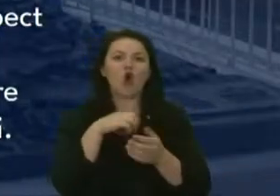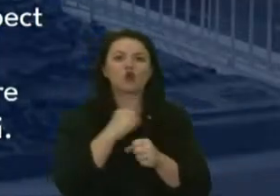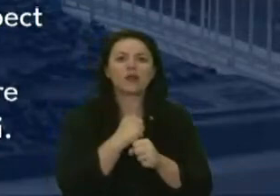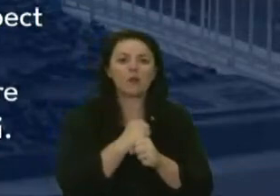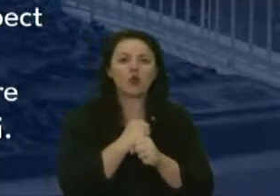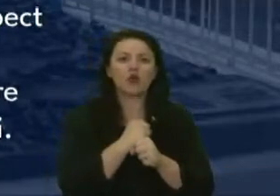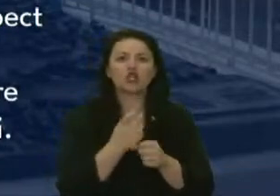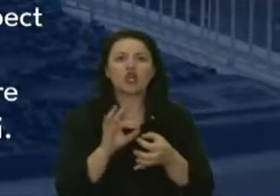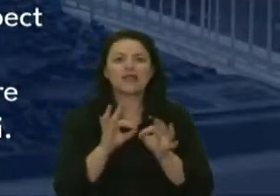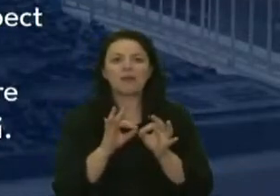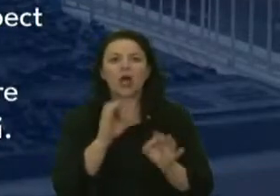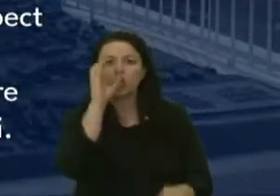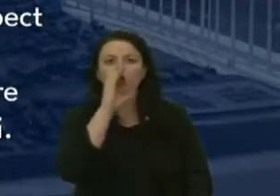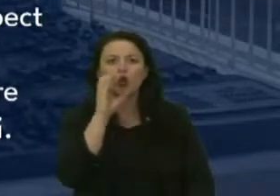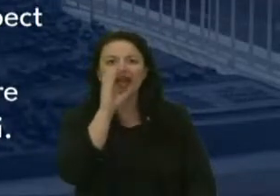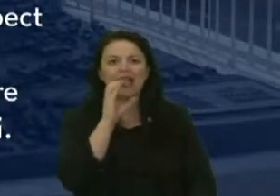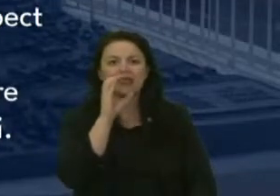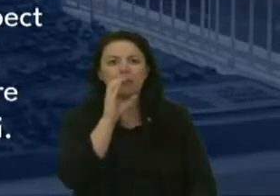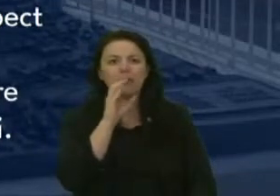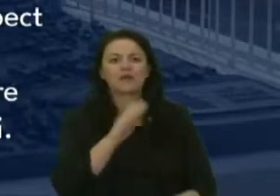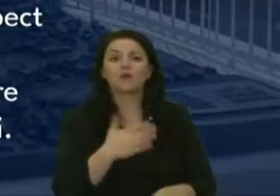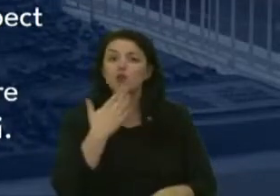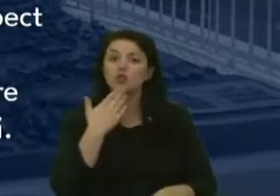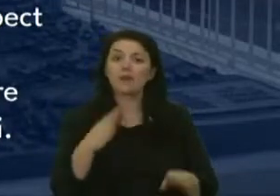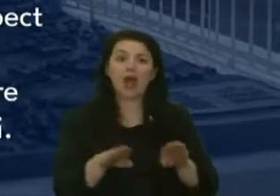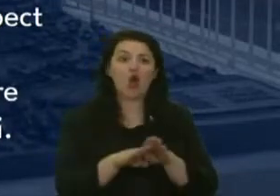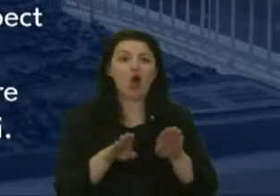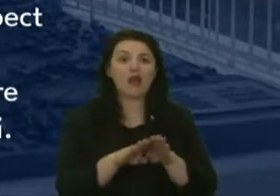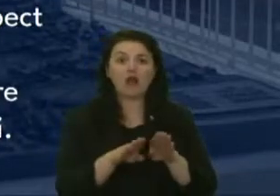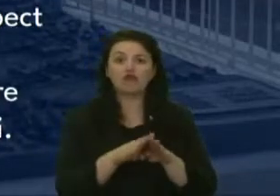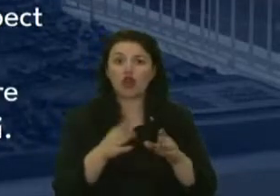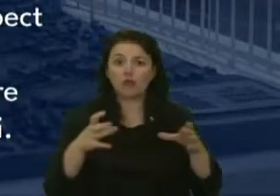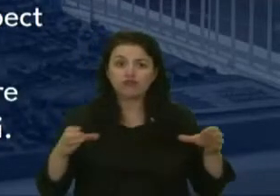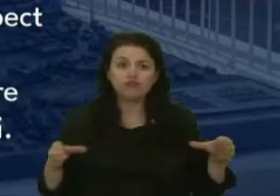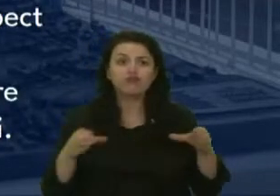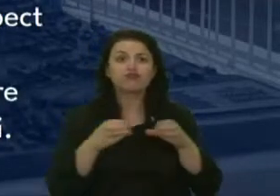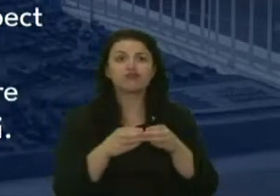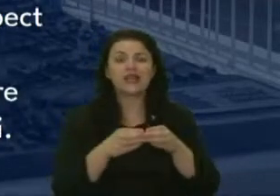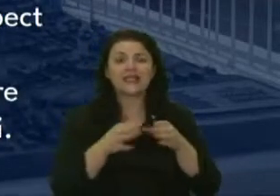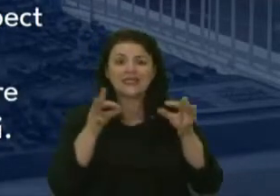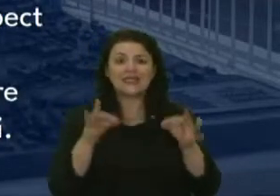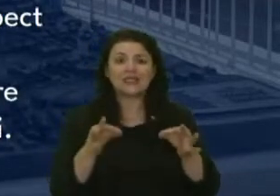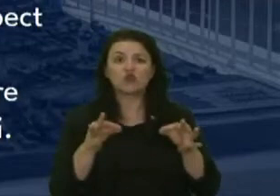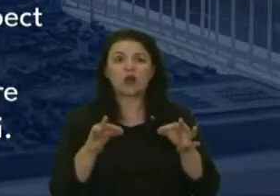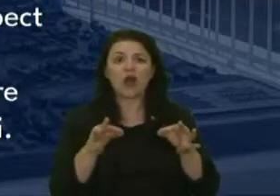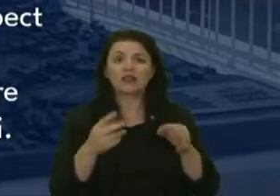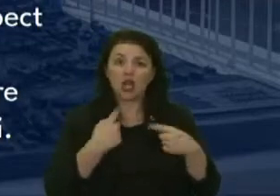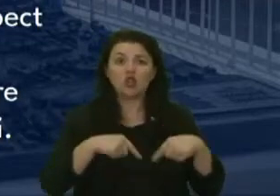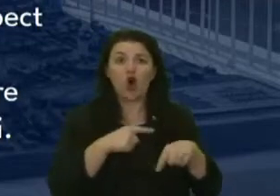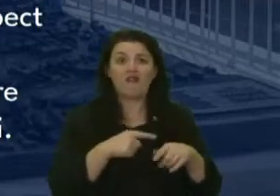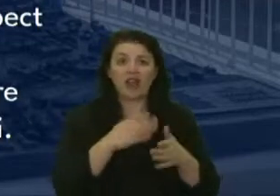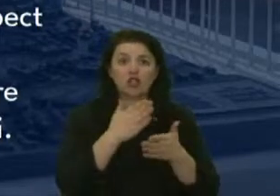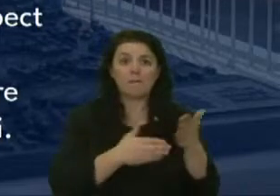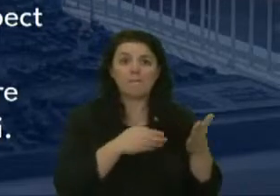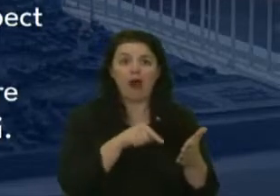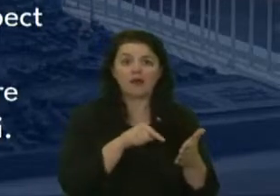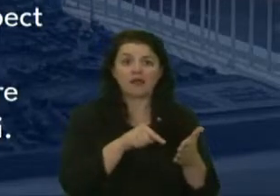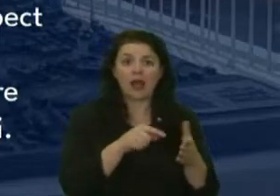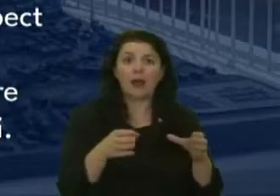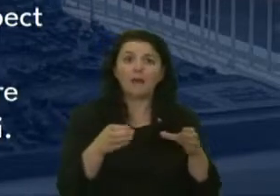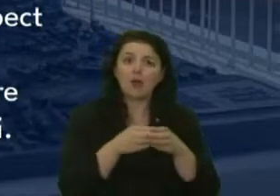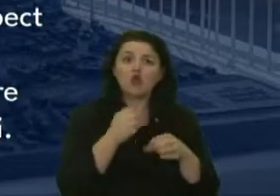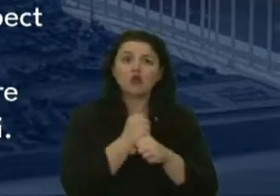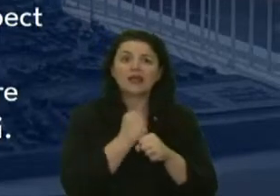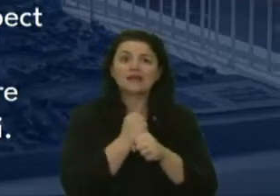pentru ceea ce înseamnă turism Mulțumesc colegilor din ecosistemul de ordine și siguranță publică din care și noi facem parte dar lucrând împreună cu